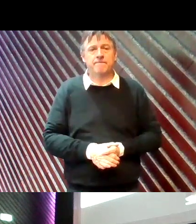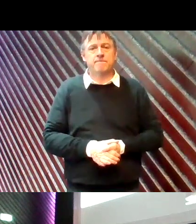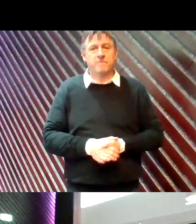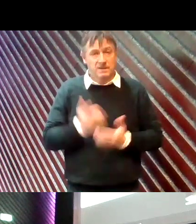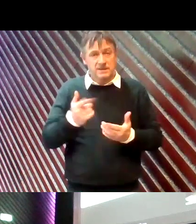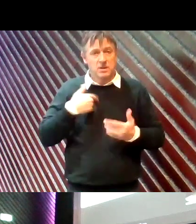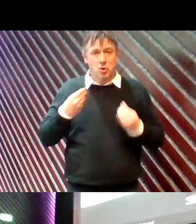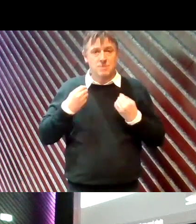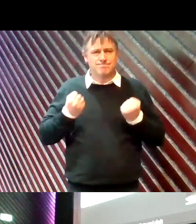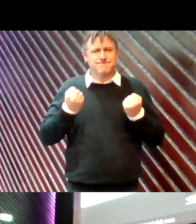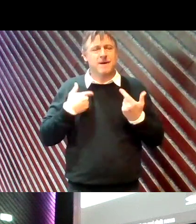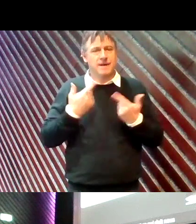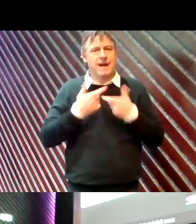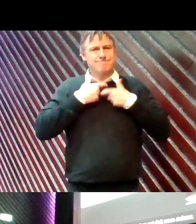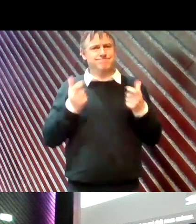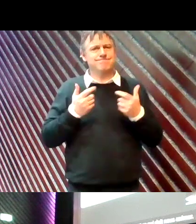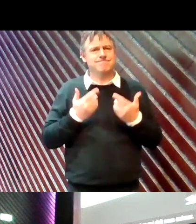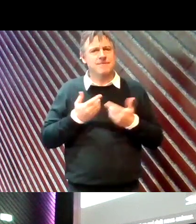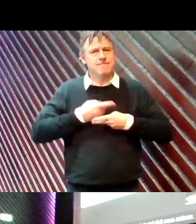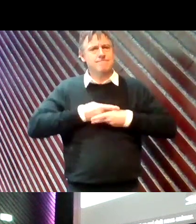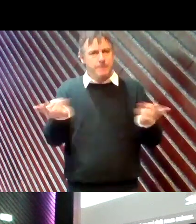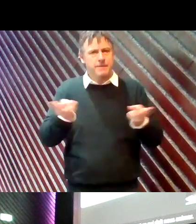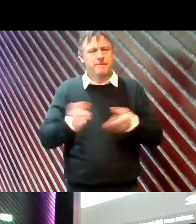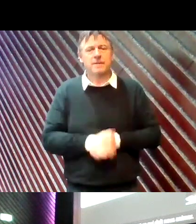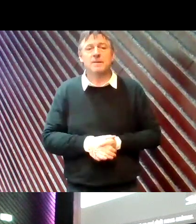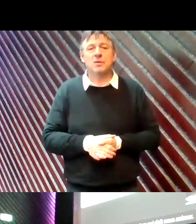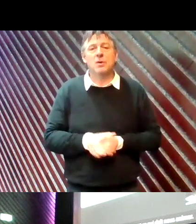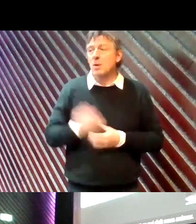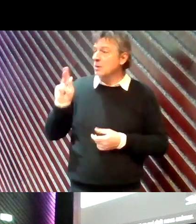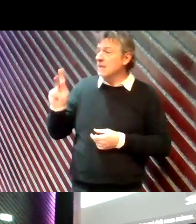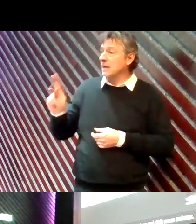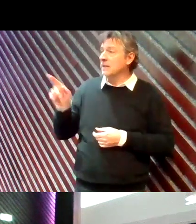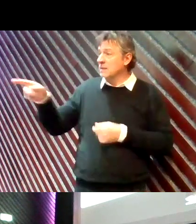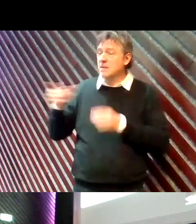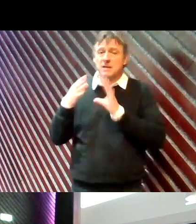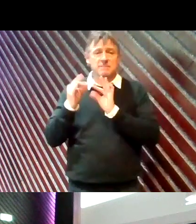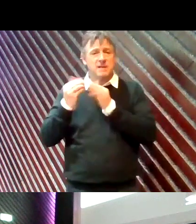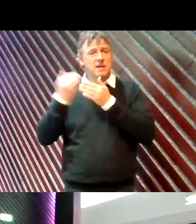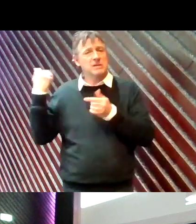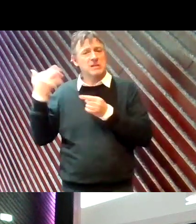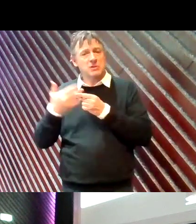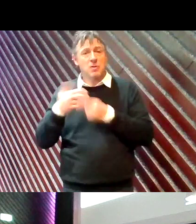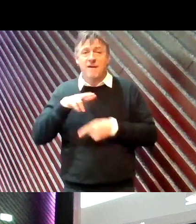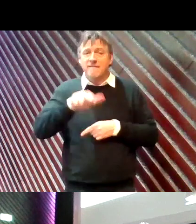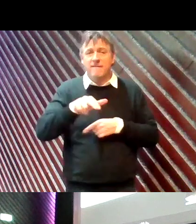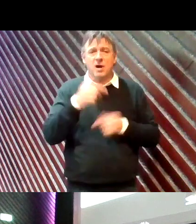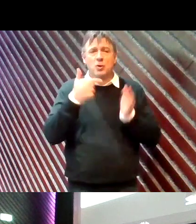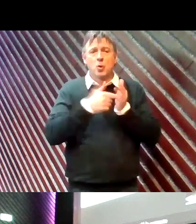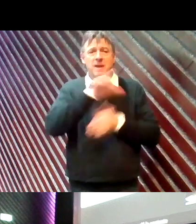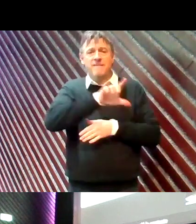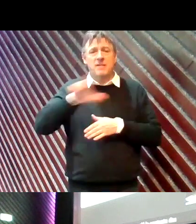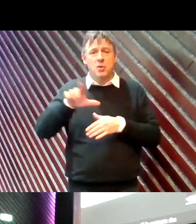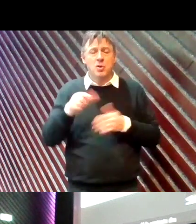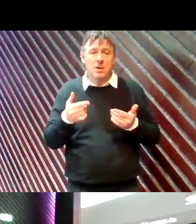nous allumer. Alors, c'est ce que nous faisons, car il a rappelé le contexte des élections de 2022, ce qui